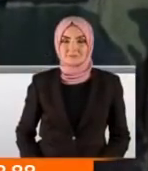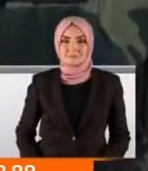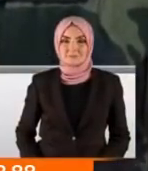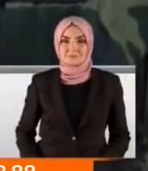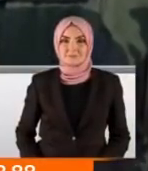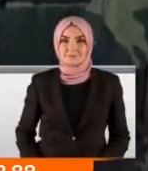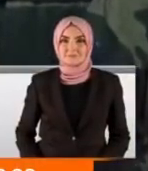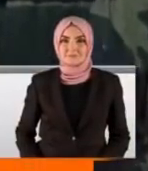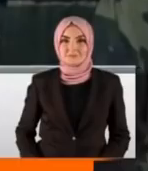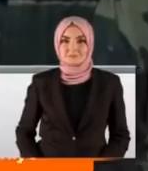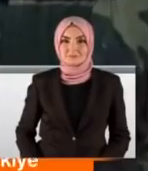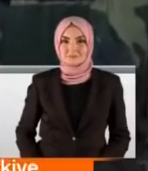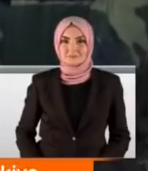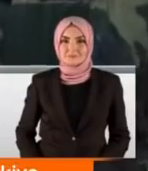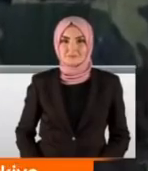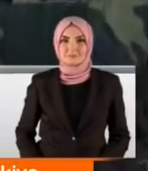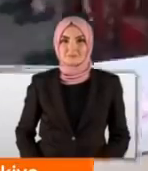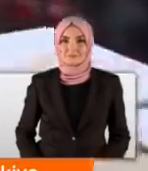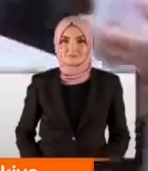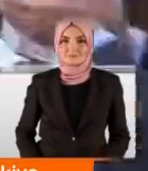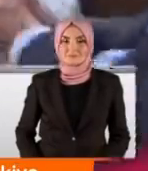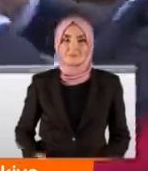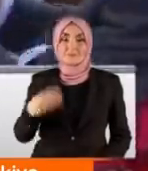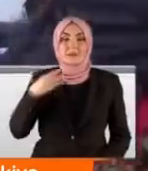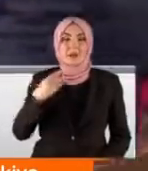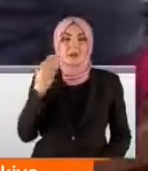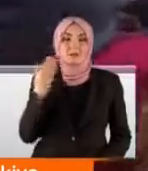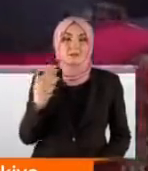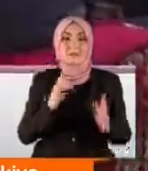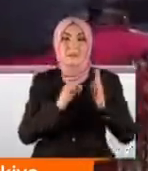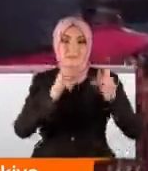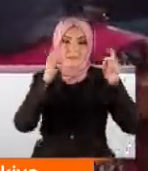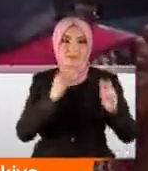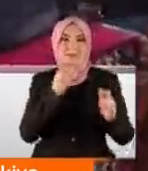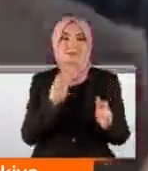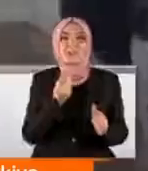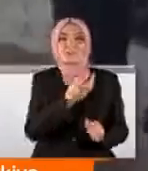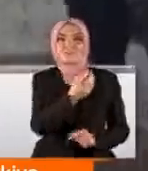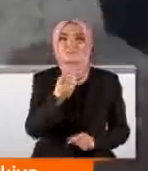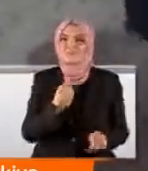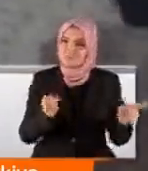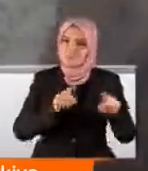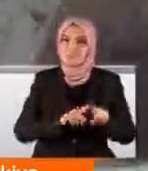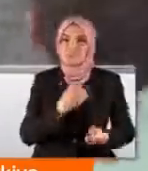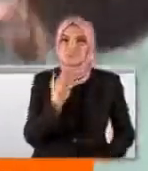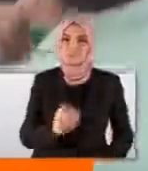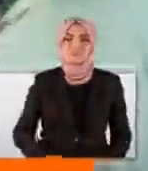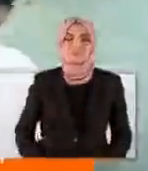kavuşmayı bizlere nasip etsin. Erdoğan Diyarbakır'da gençlerle de bir araya geldi.